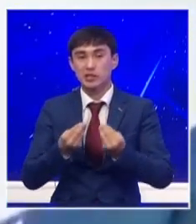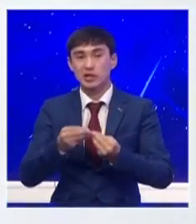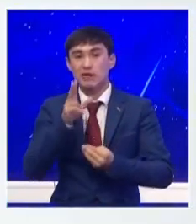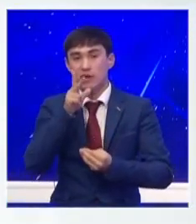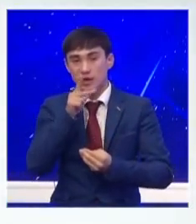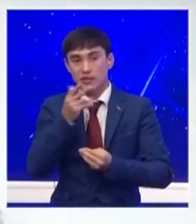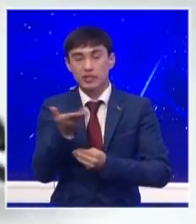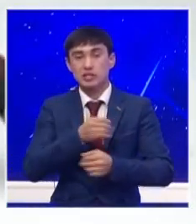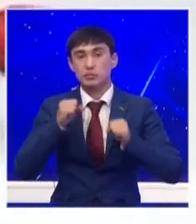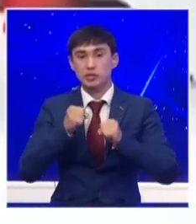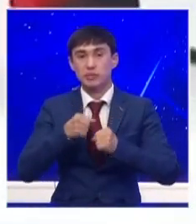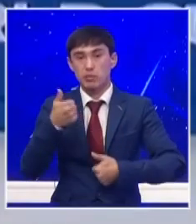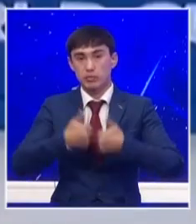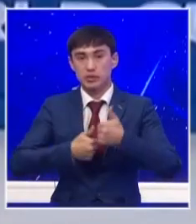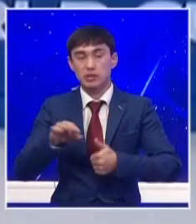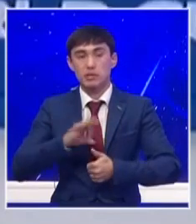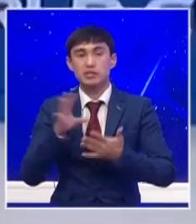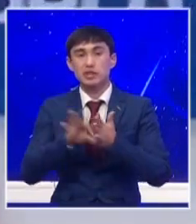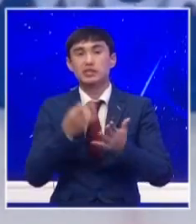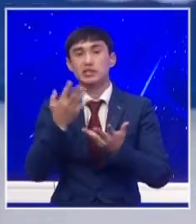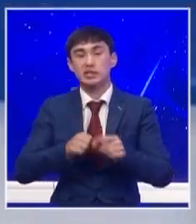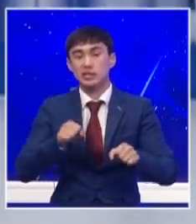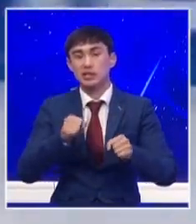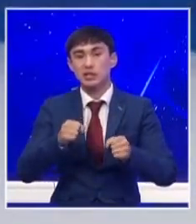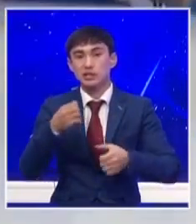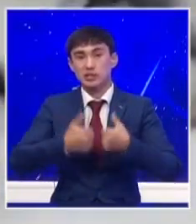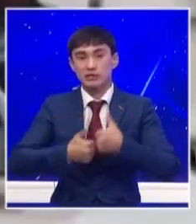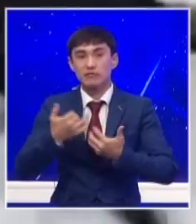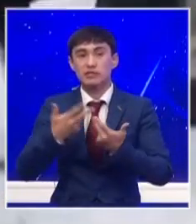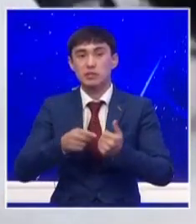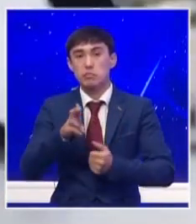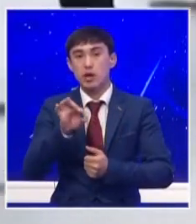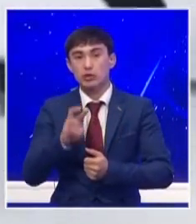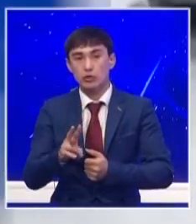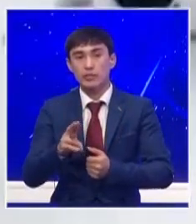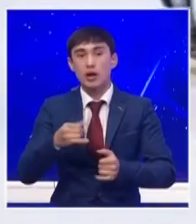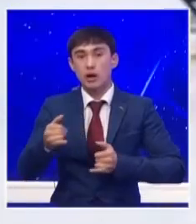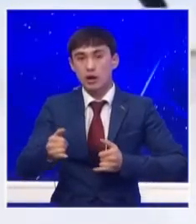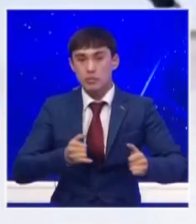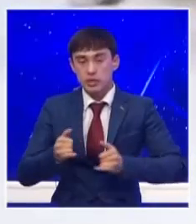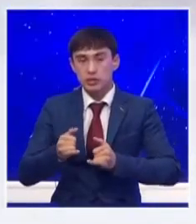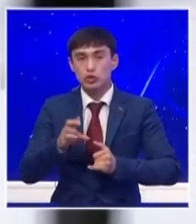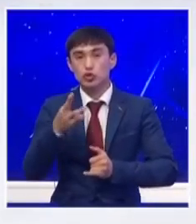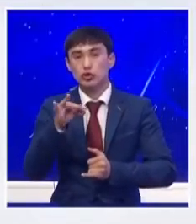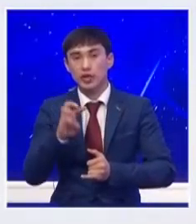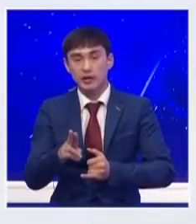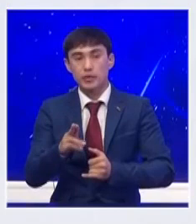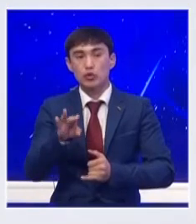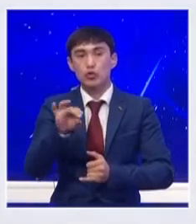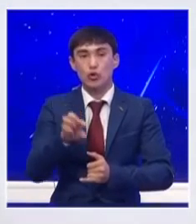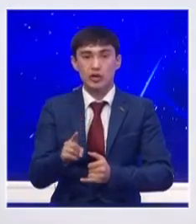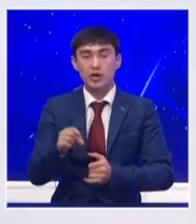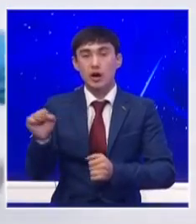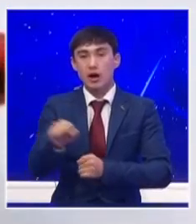Корее наши атлеты поборются за медали сразу в нескольких дисциплинах в их числе биатлон конькобежный спорт шорт-трек кёрлинг